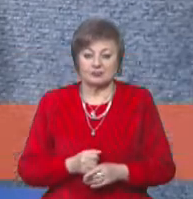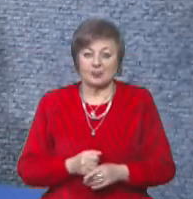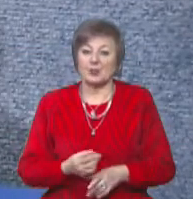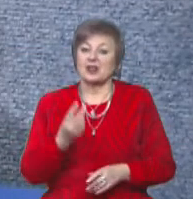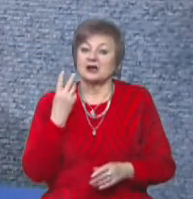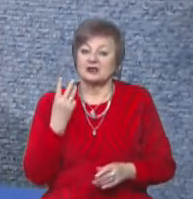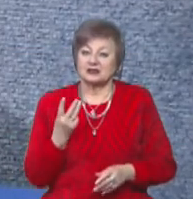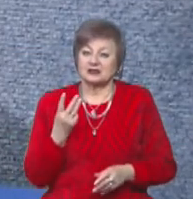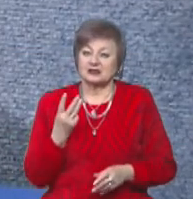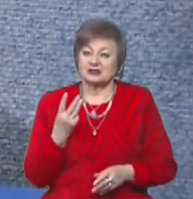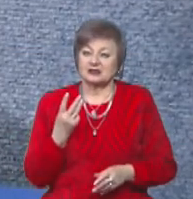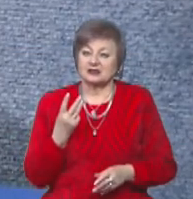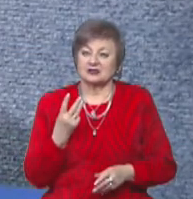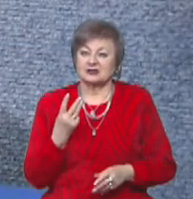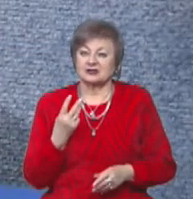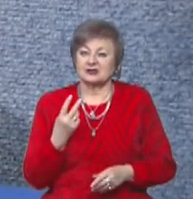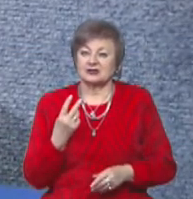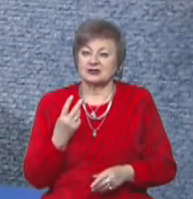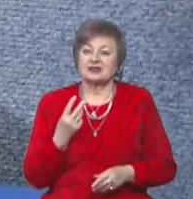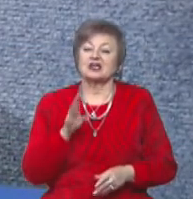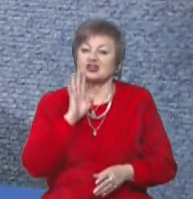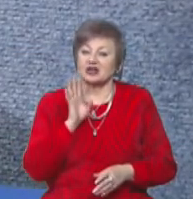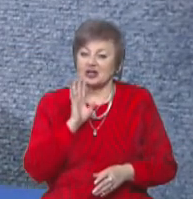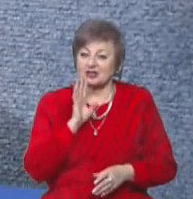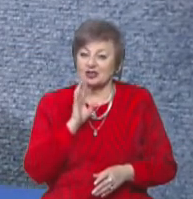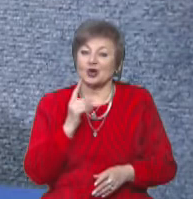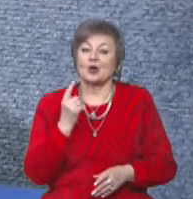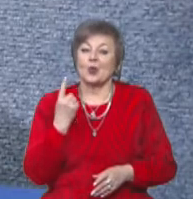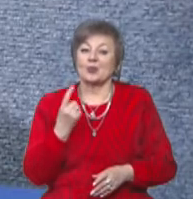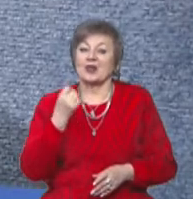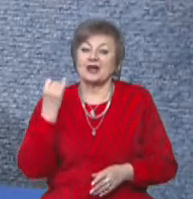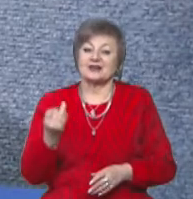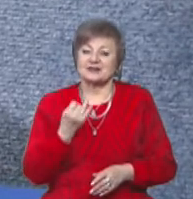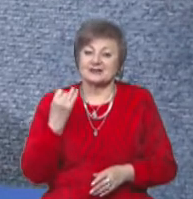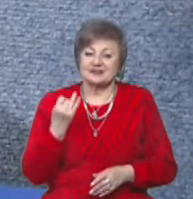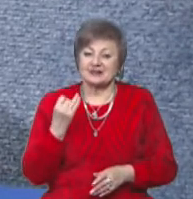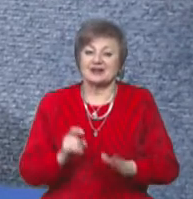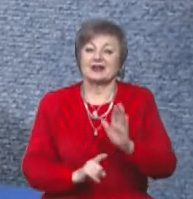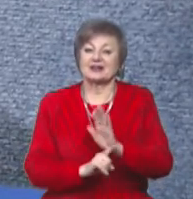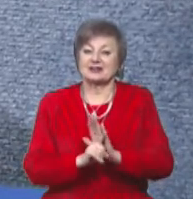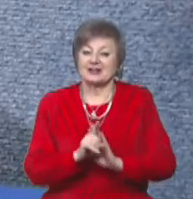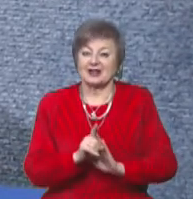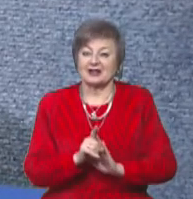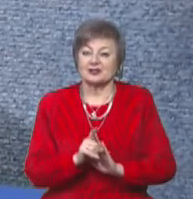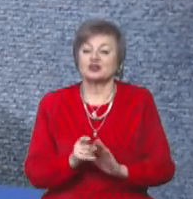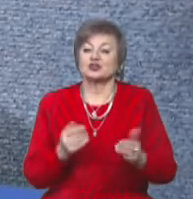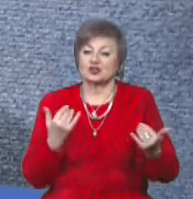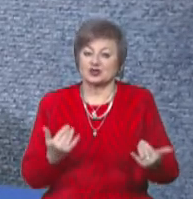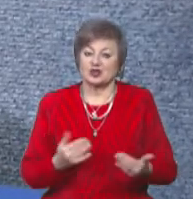Три жінки і одна історія довжиною у